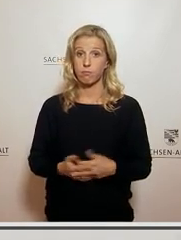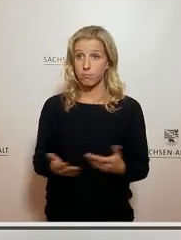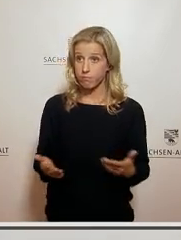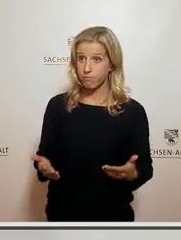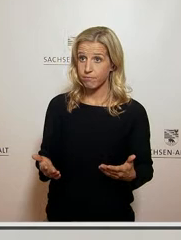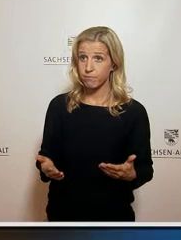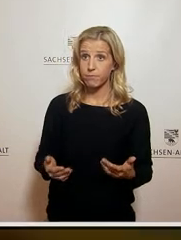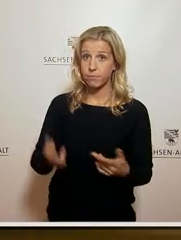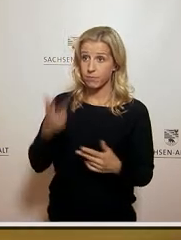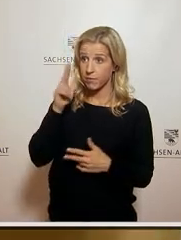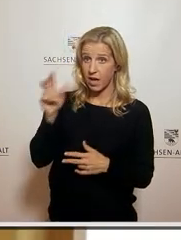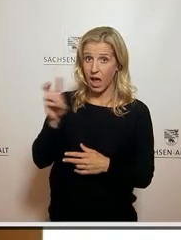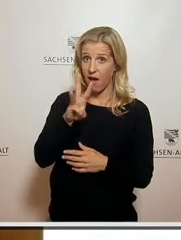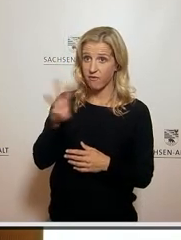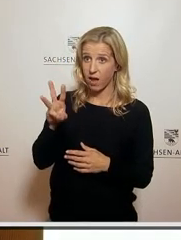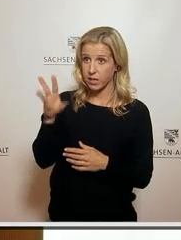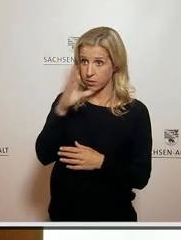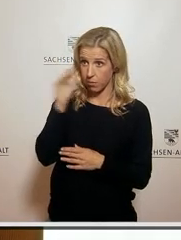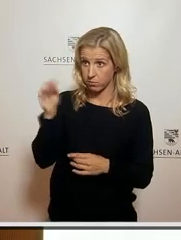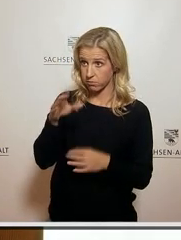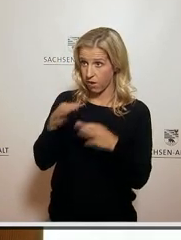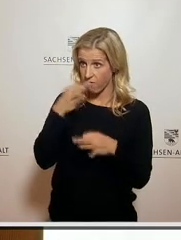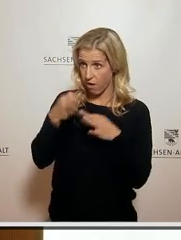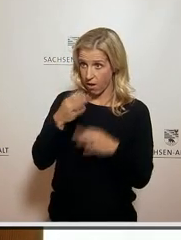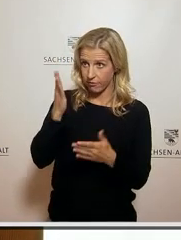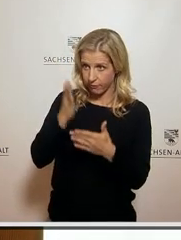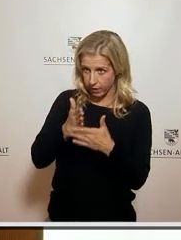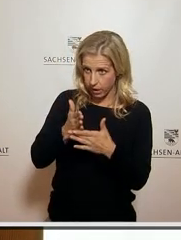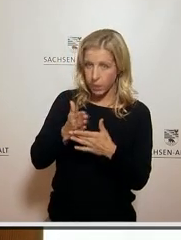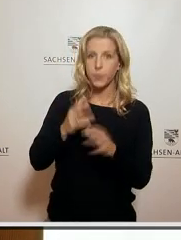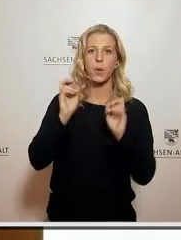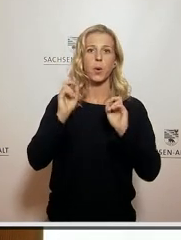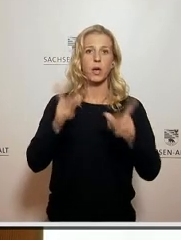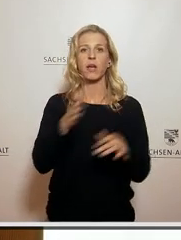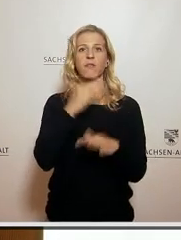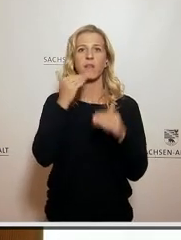Ja, Herr Wachsmann, das waren alle Fragen, die eingegangen sind. Dann bedanke ich mich für die